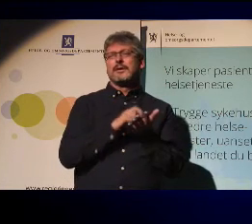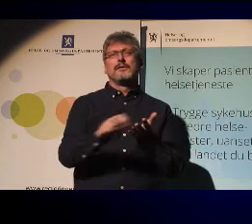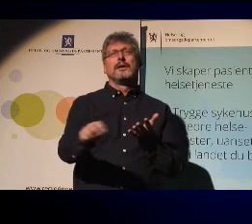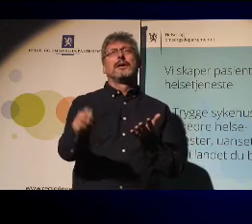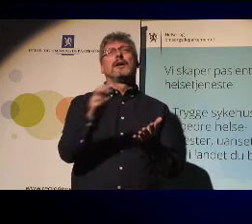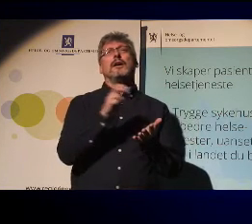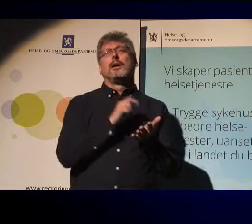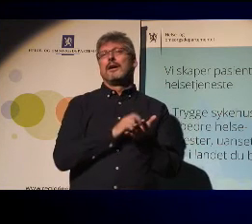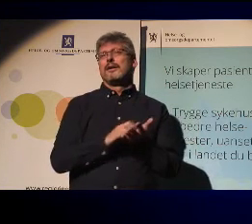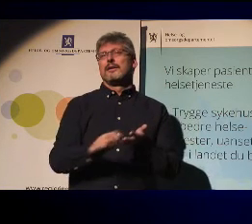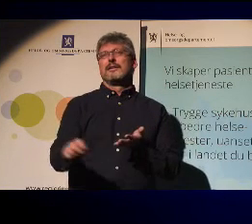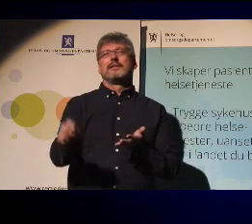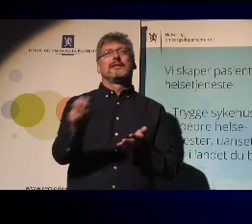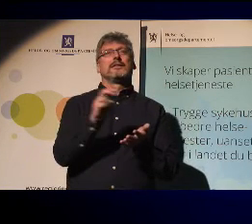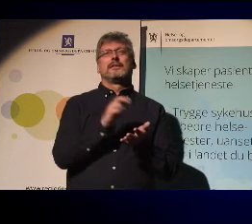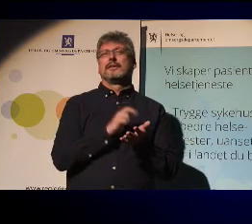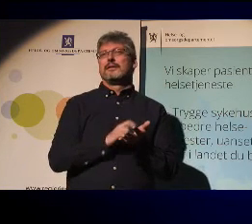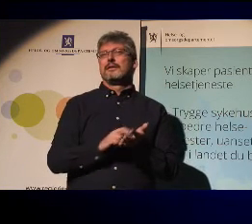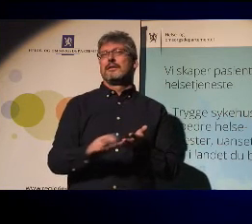vandring